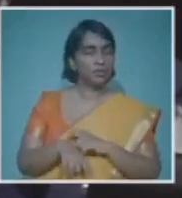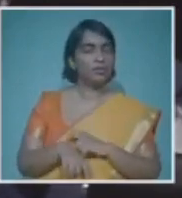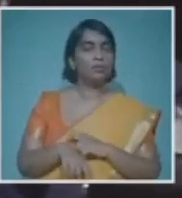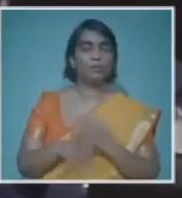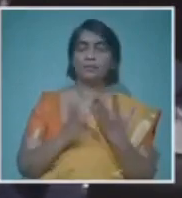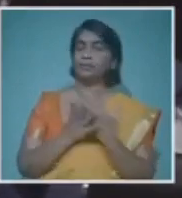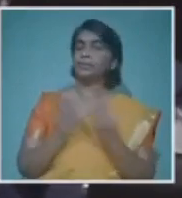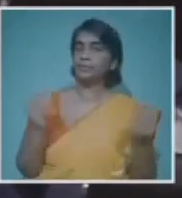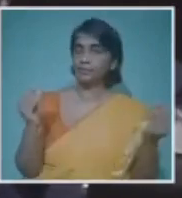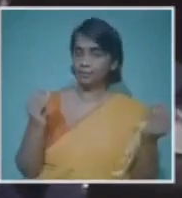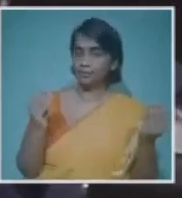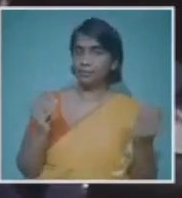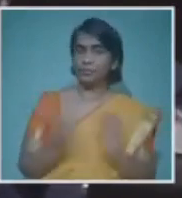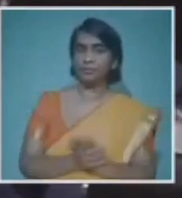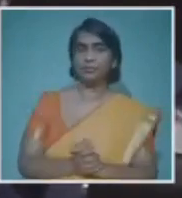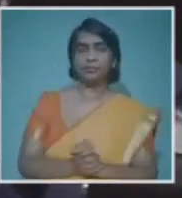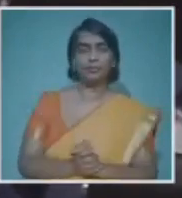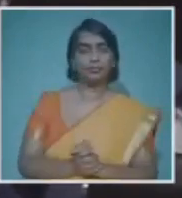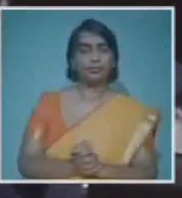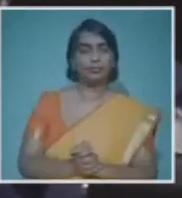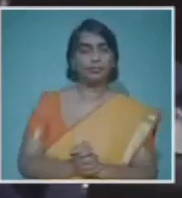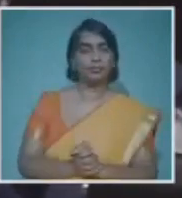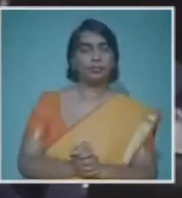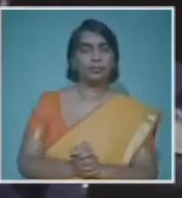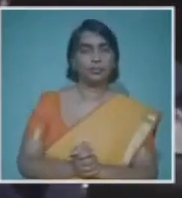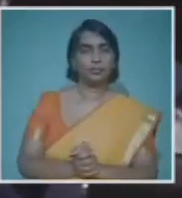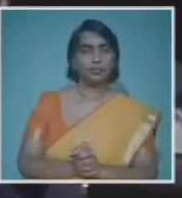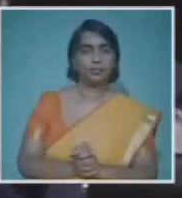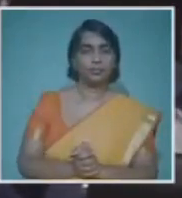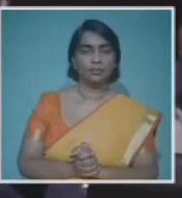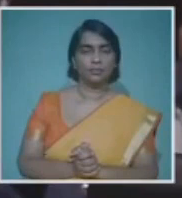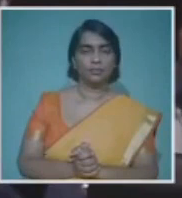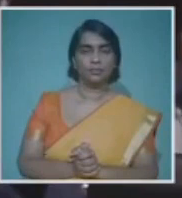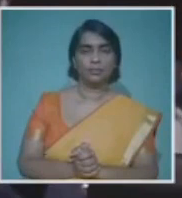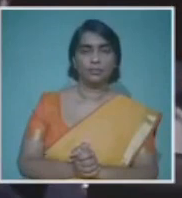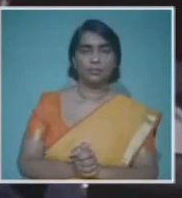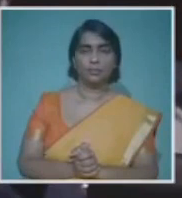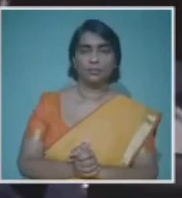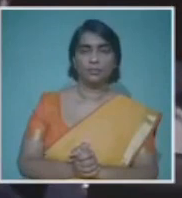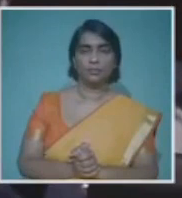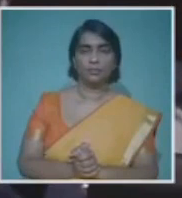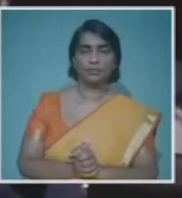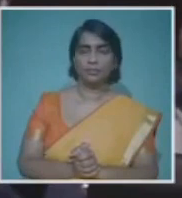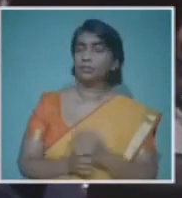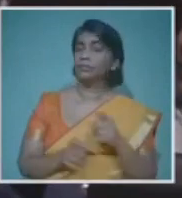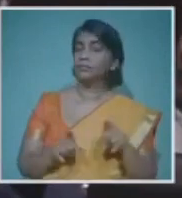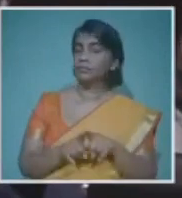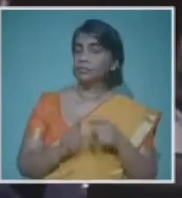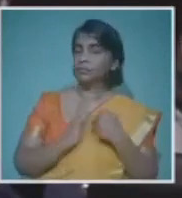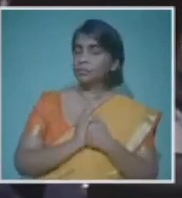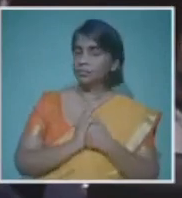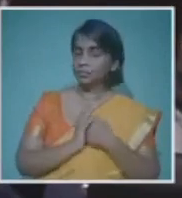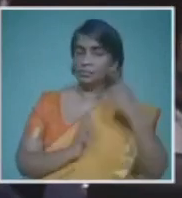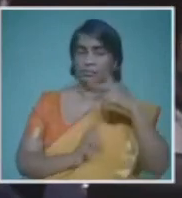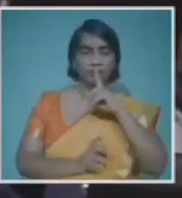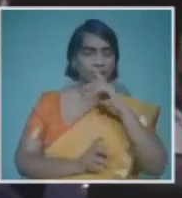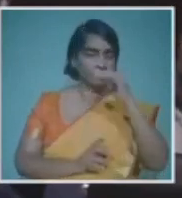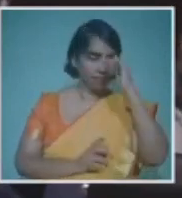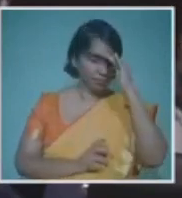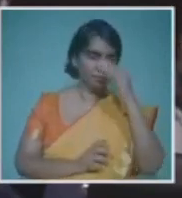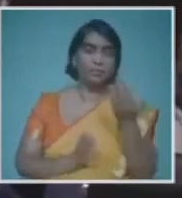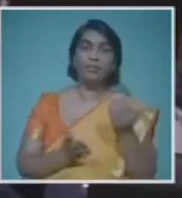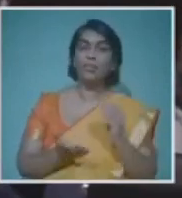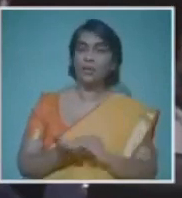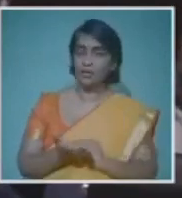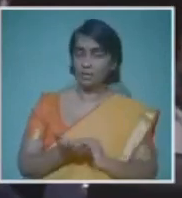විනාශ කරන්න. ඒ වගේම ගරු නියෝජ්‍ය කතානායකතුමනි